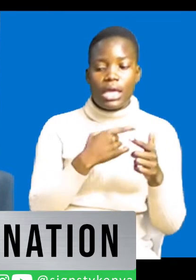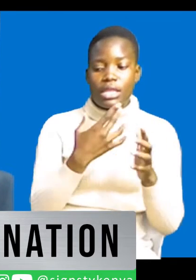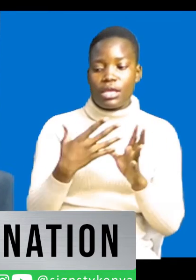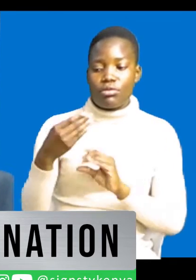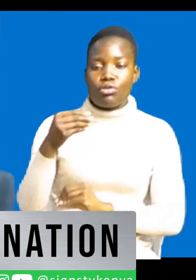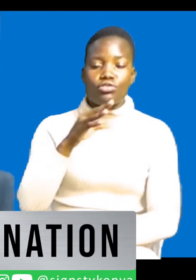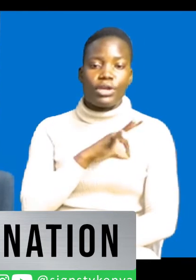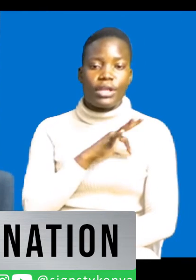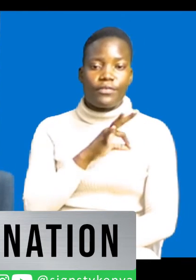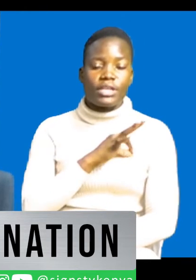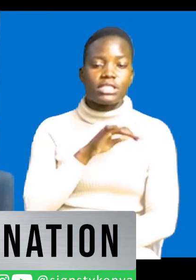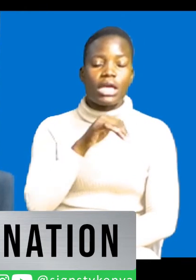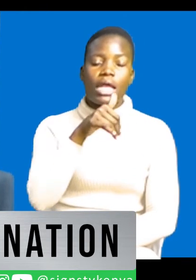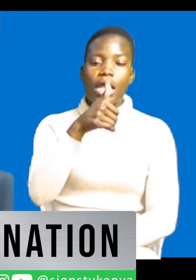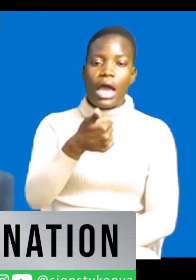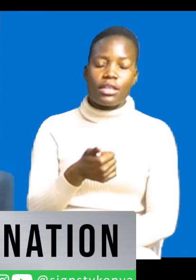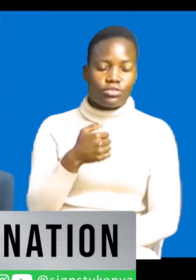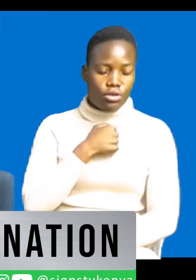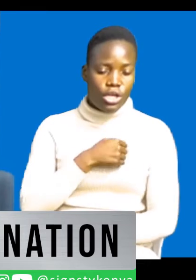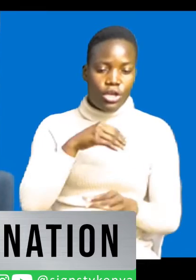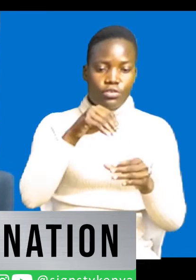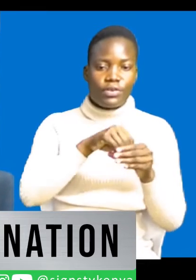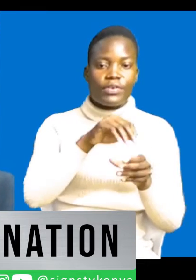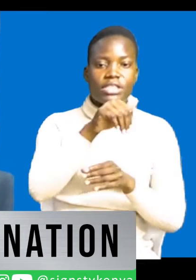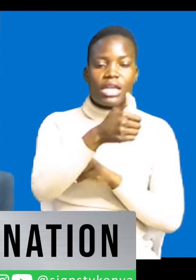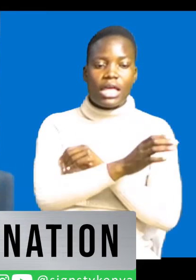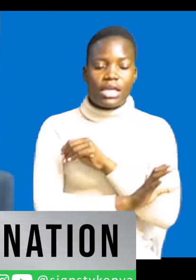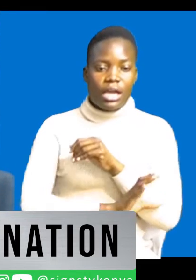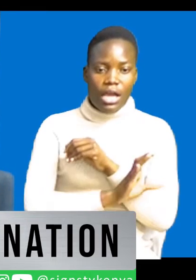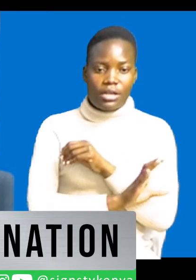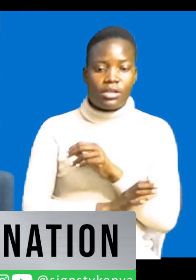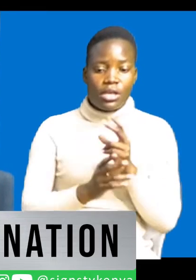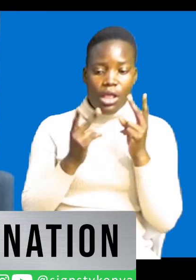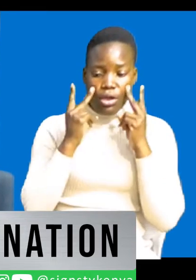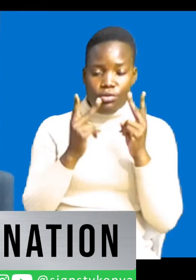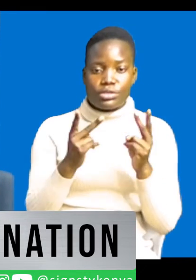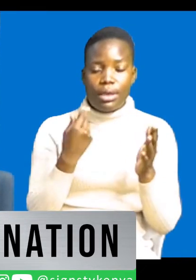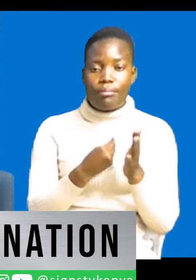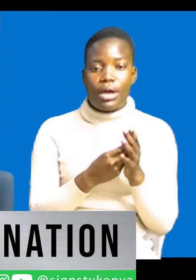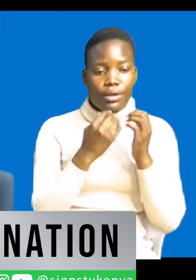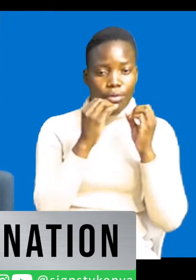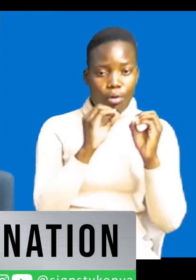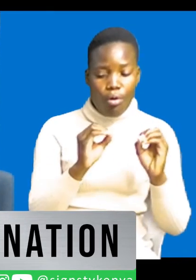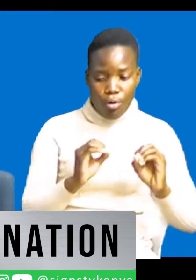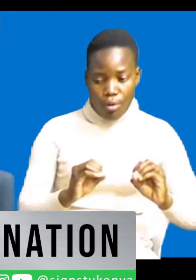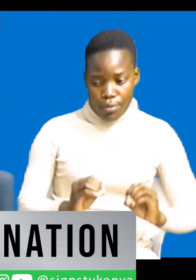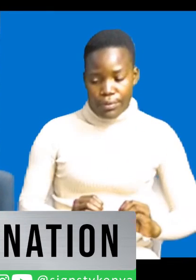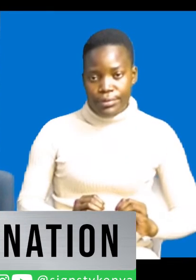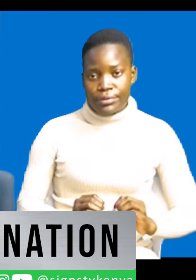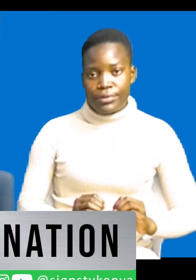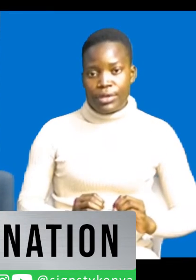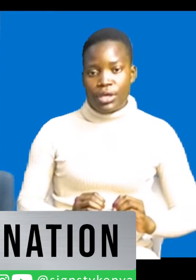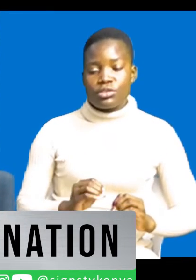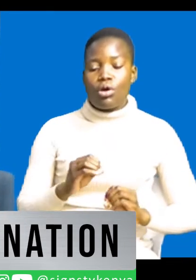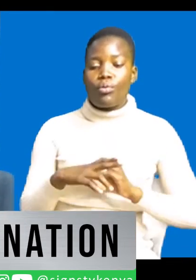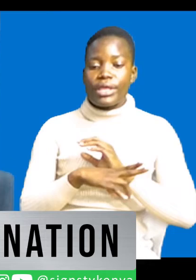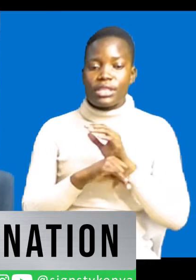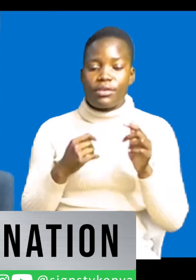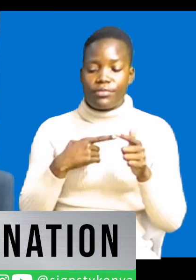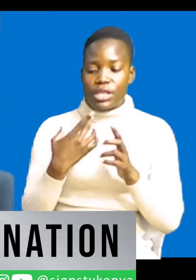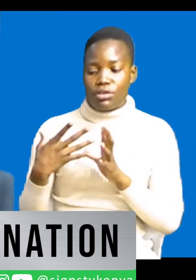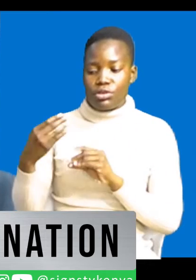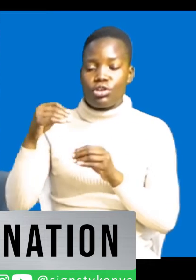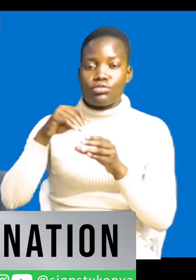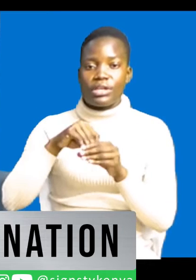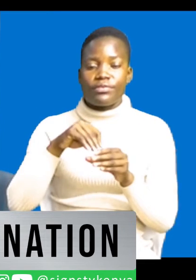kuinvest in other countries. So tunabaki hatuna pesa. Tunatoa pesa yetu sisi wenyewe. Hatuna pesa, yes. Tunaenda tunainvest nchi